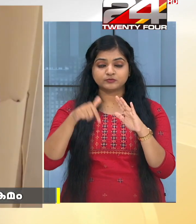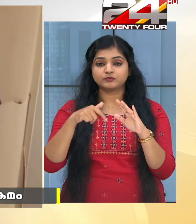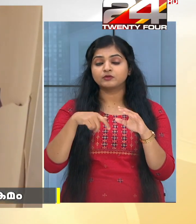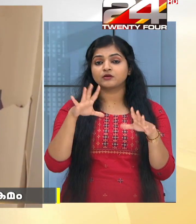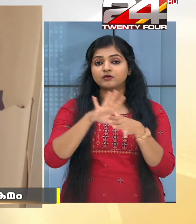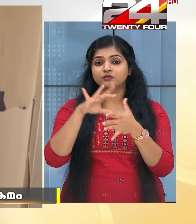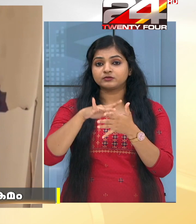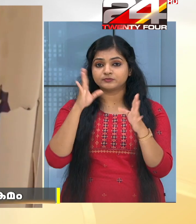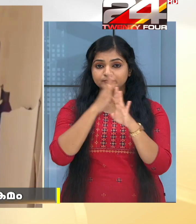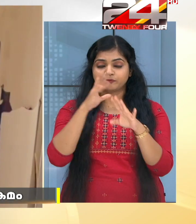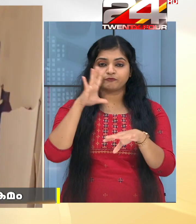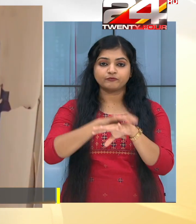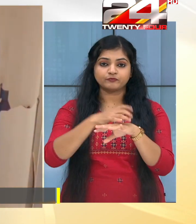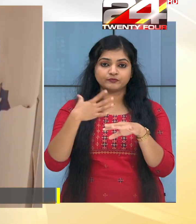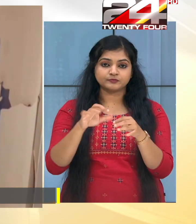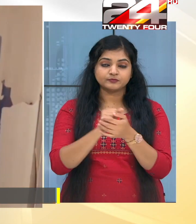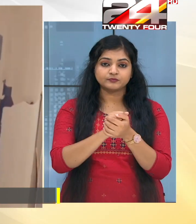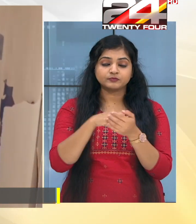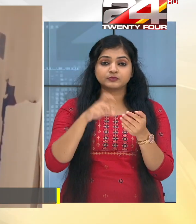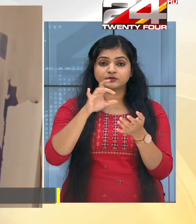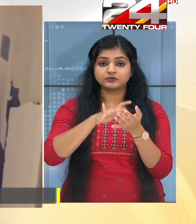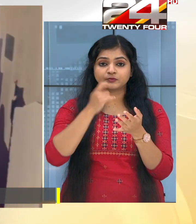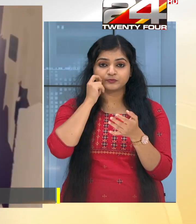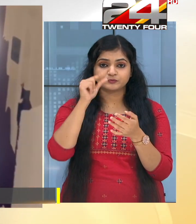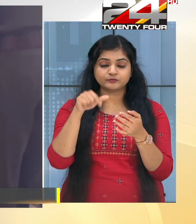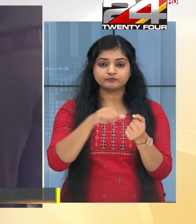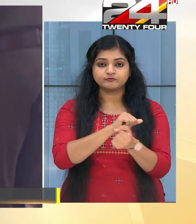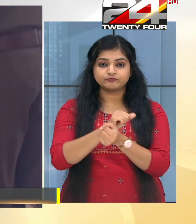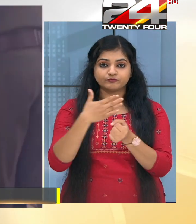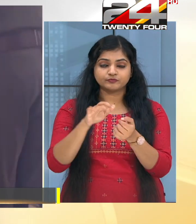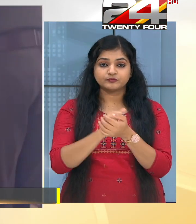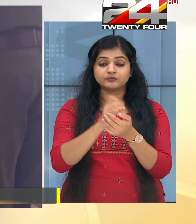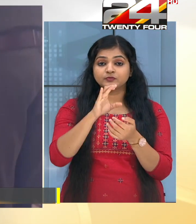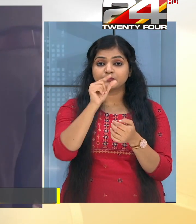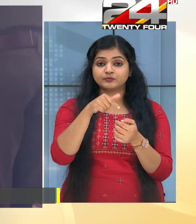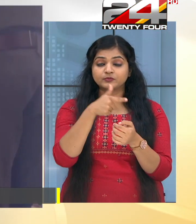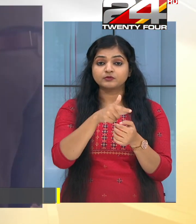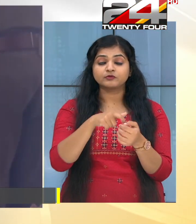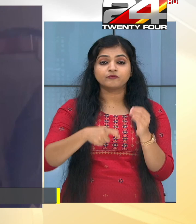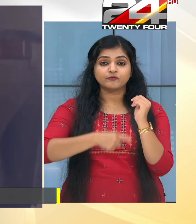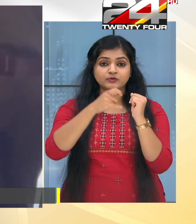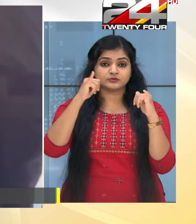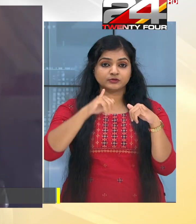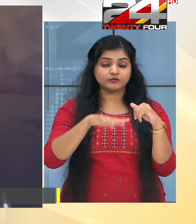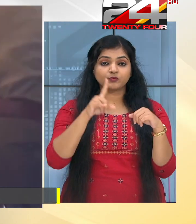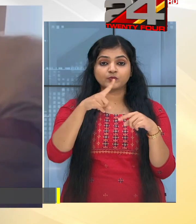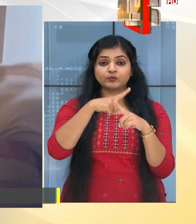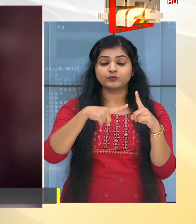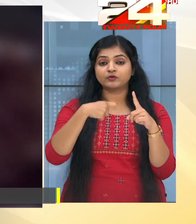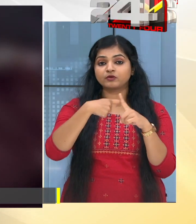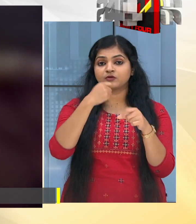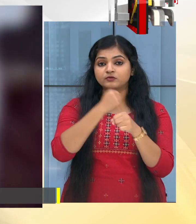കണ്ണൂർ കോളയാട് സ്വദേശി ചിഞ്ചു മാത്യുവിനെയാണ് എക്സൈസ് അറസ്റ്റ് ചെയ്തത്. ചിഞ്ചു മാത്യു താമസിച്ചിരുന്ന ഫ്ളാറ്റിൽ നിന്ന് 1.5 kg